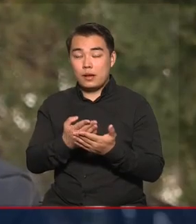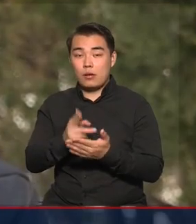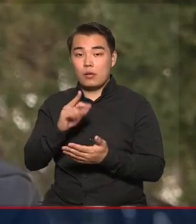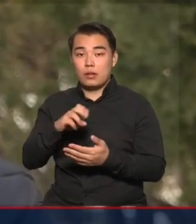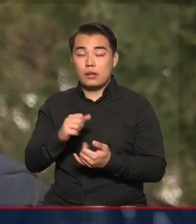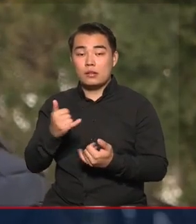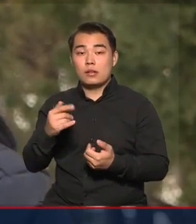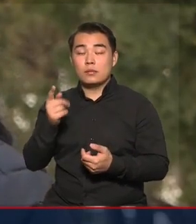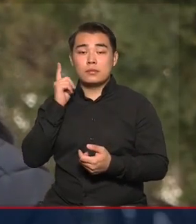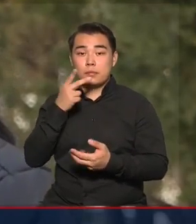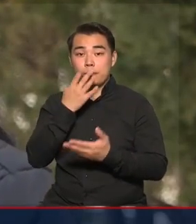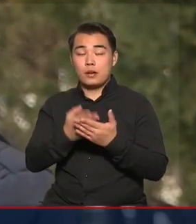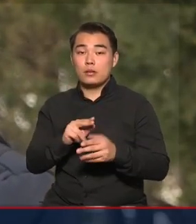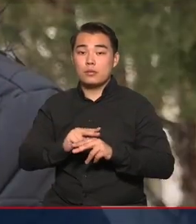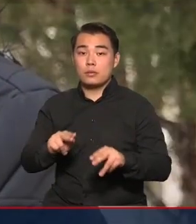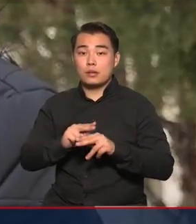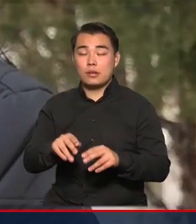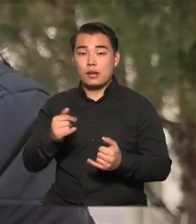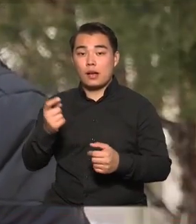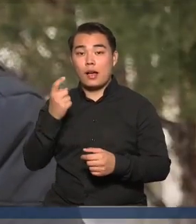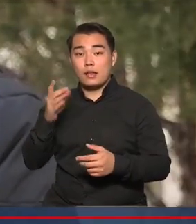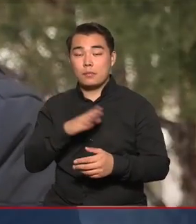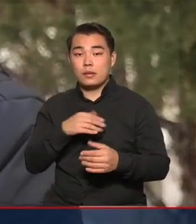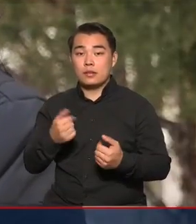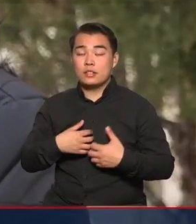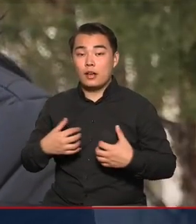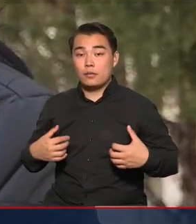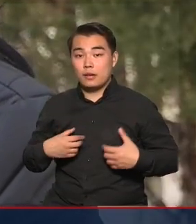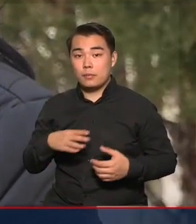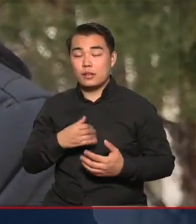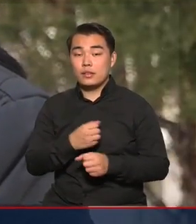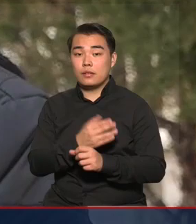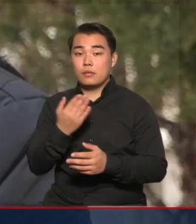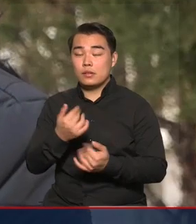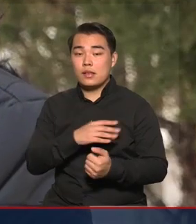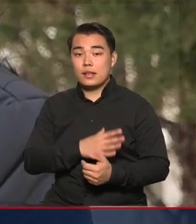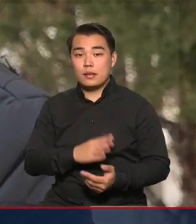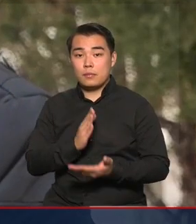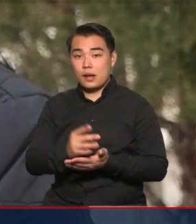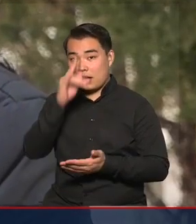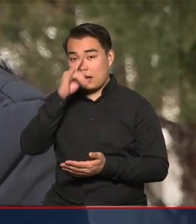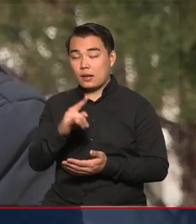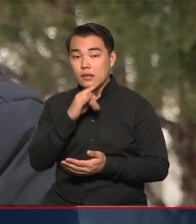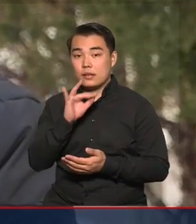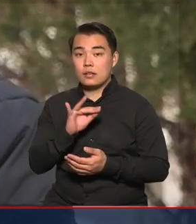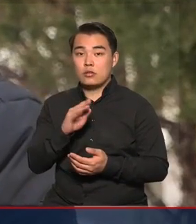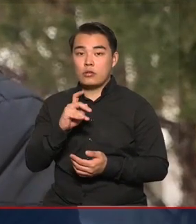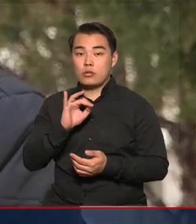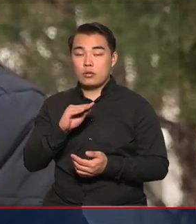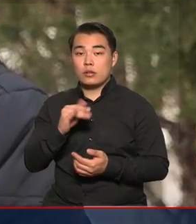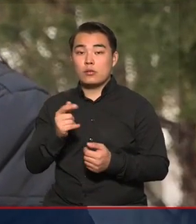заманында ең алғаш қолға үйреткен жануарларының бірі. Біріншіден бұл түйенің төзімділігін айту керек. Қазақ шаруашылығында әсіресе мынау жүкті